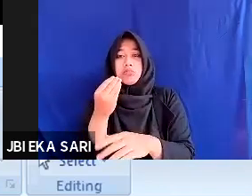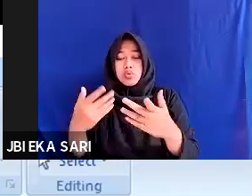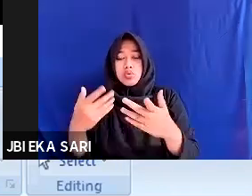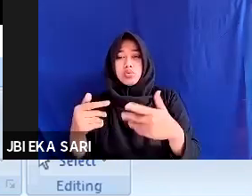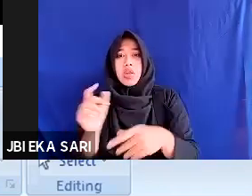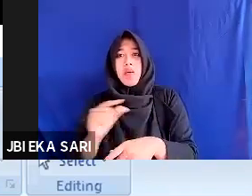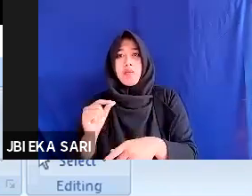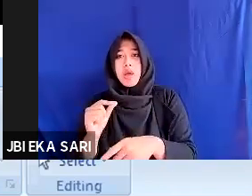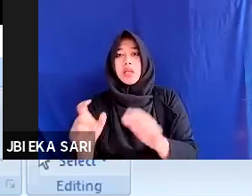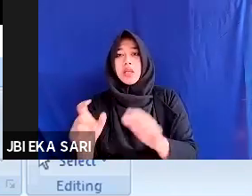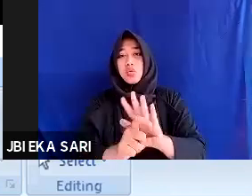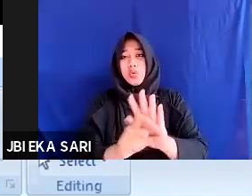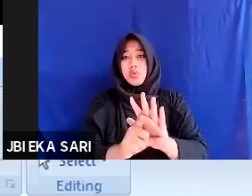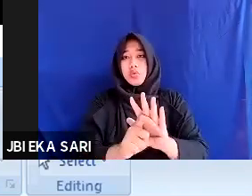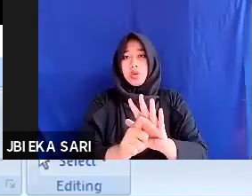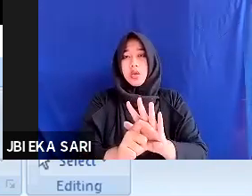sudah dicontohkan